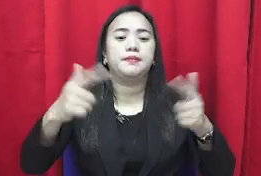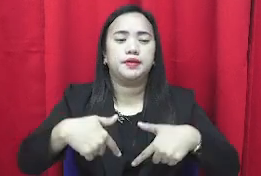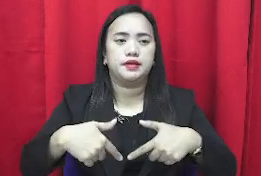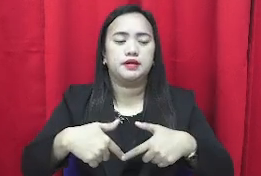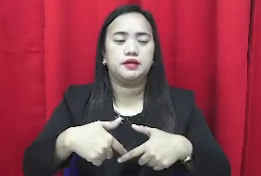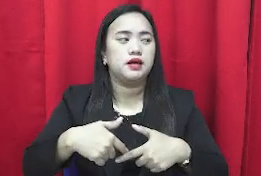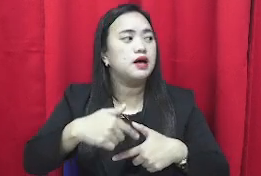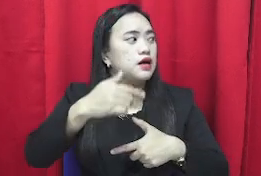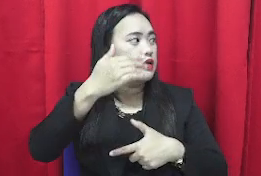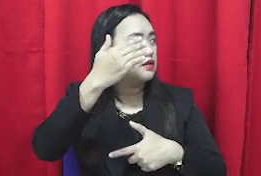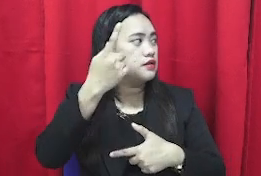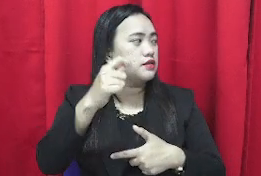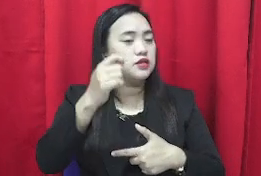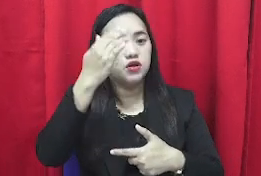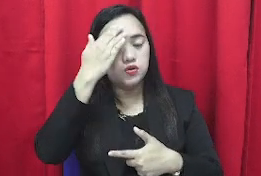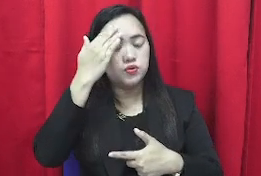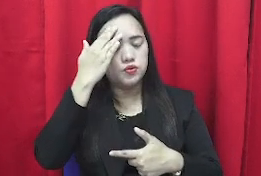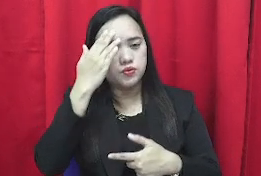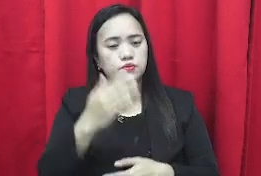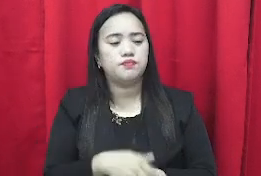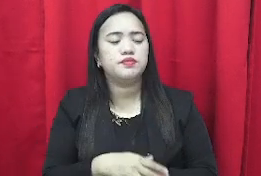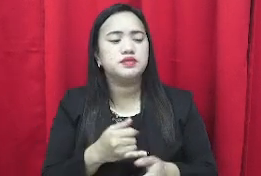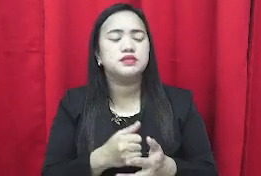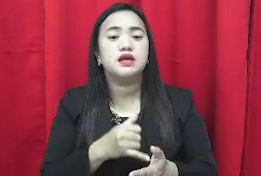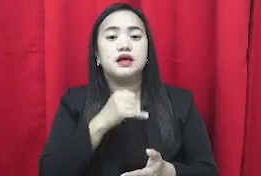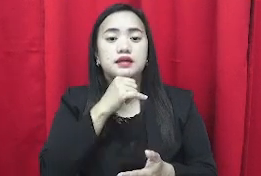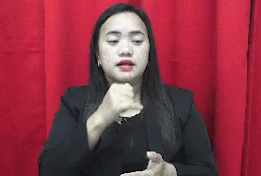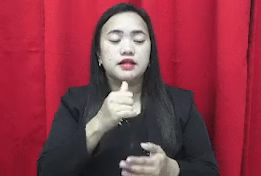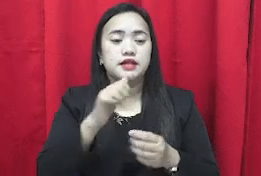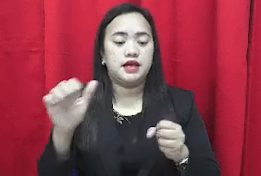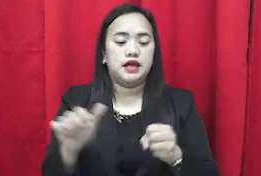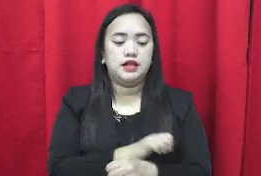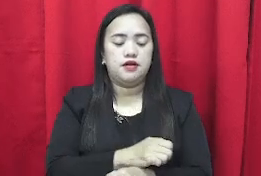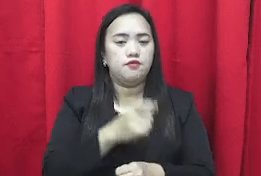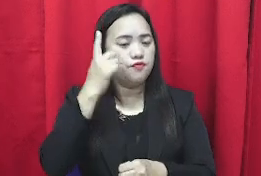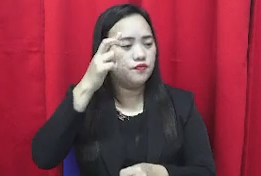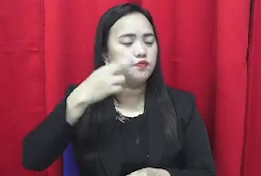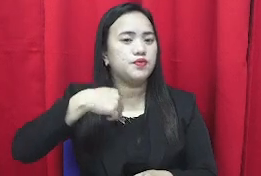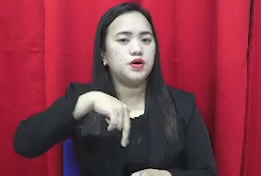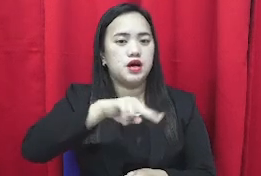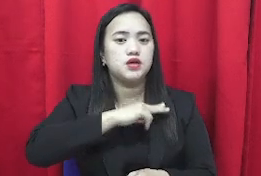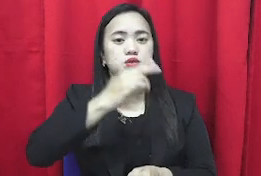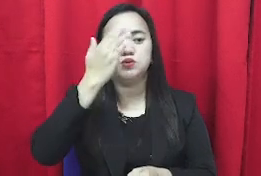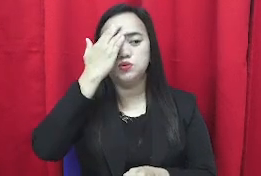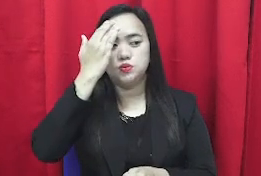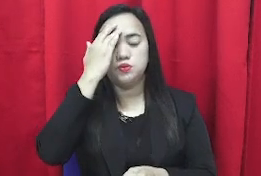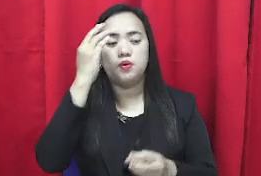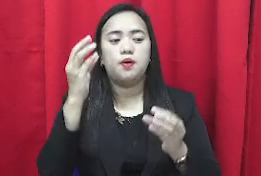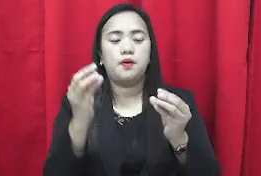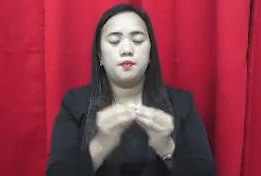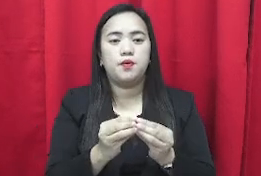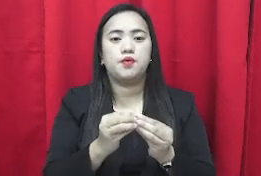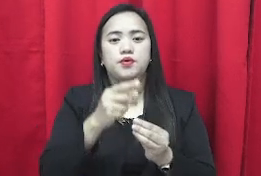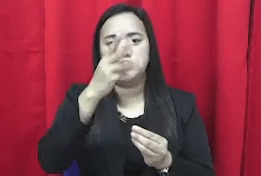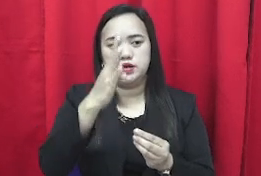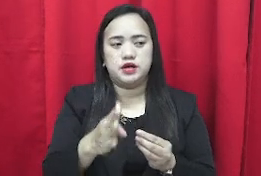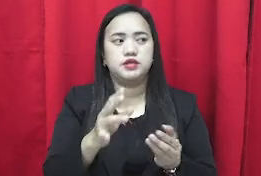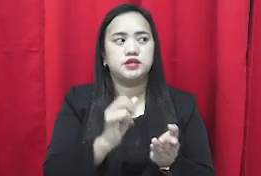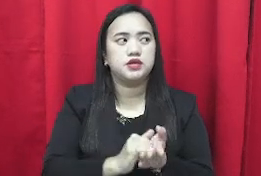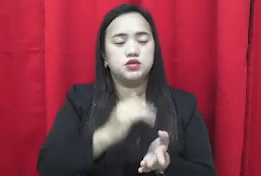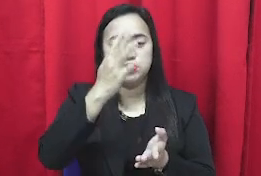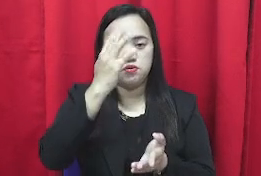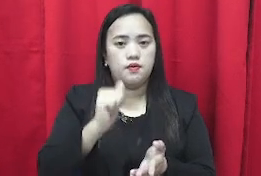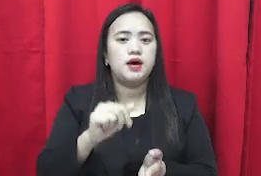kaalaman na meron ako ay hindi sapat para ilagay din yan sa kanilang isipan Kaya nga kailangan ko ng isang